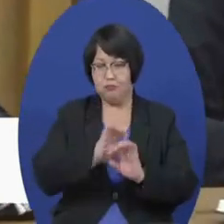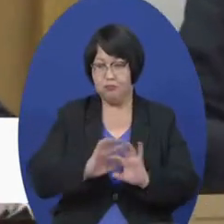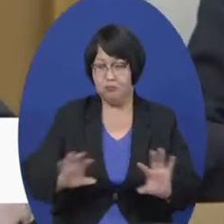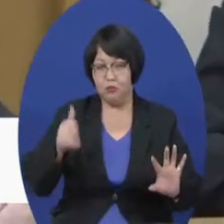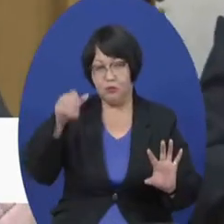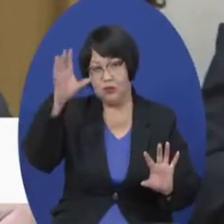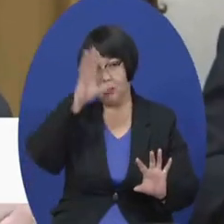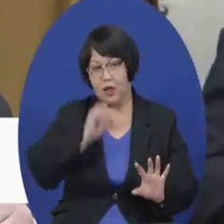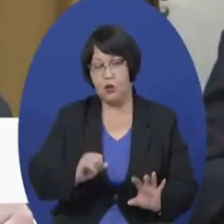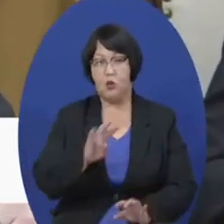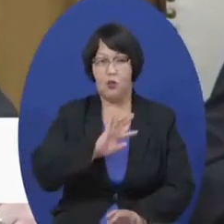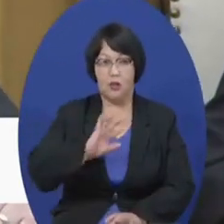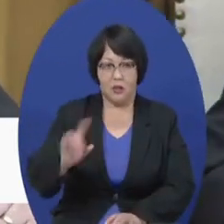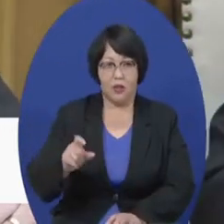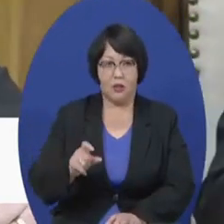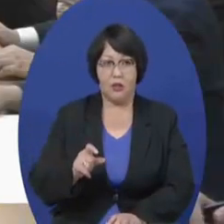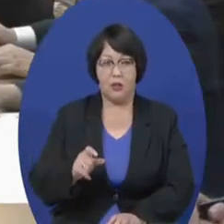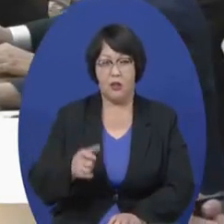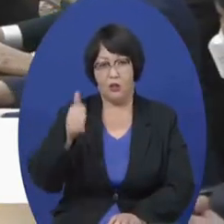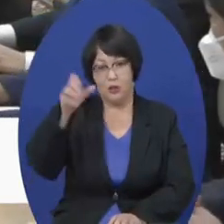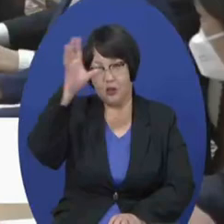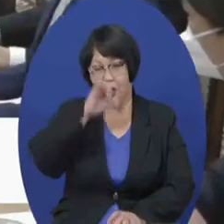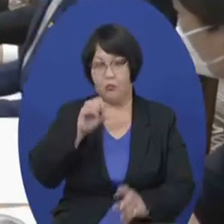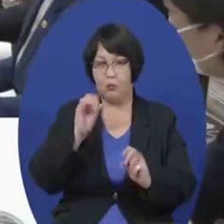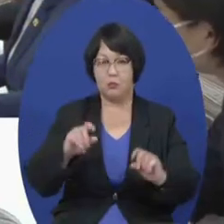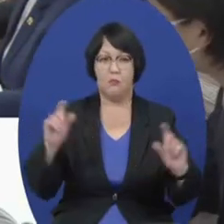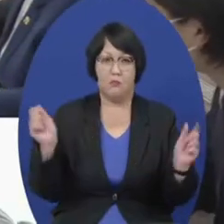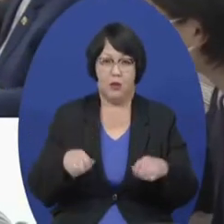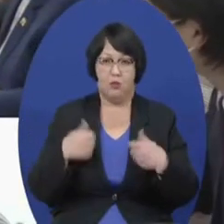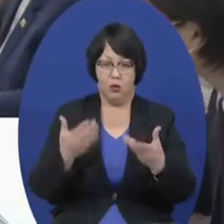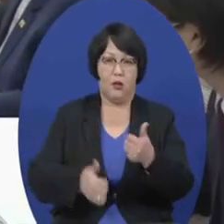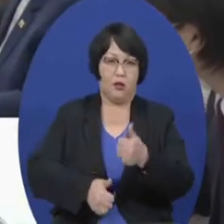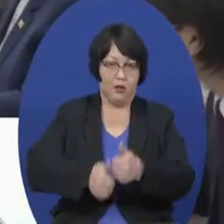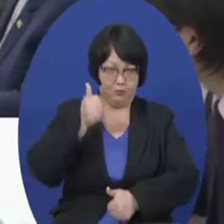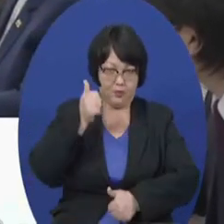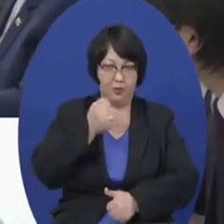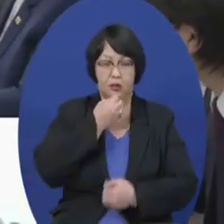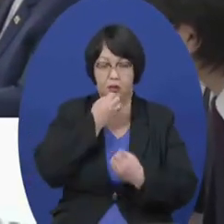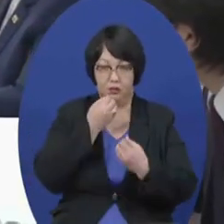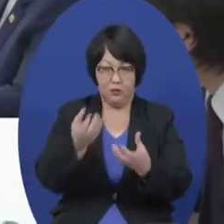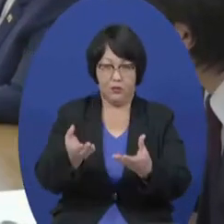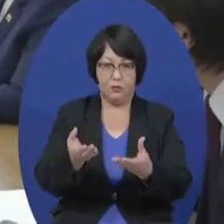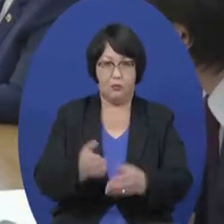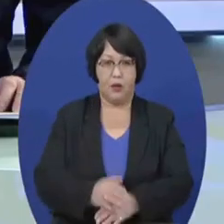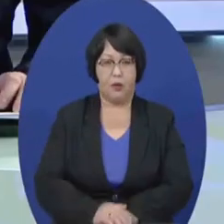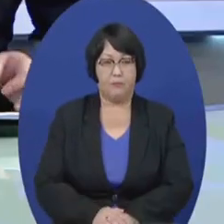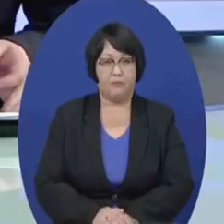эрдэнэд гүйцэтгэх засаглалын тэргүүнээр томилогдсонд баяр хүргэж амжилт хүссэн байна.